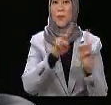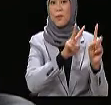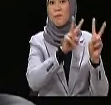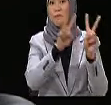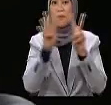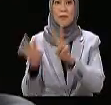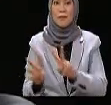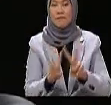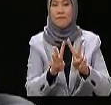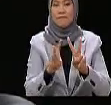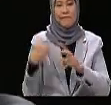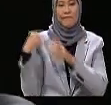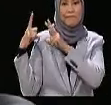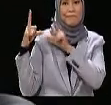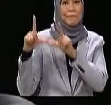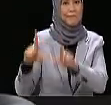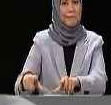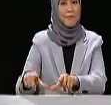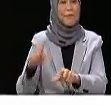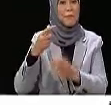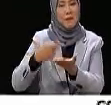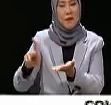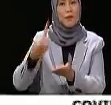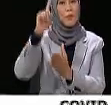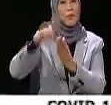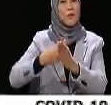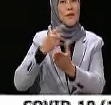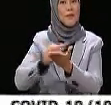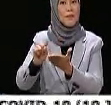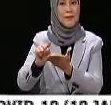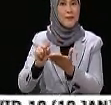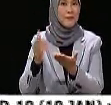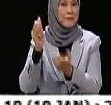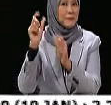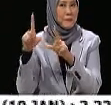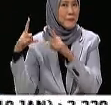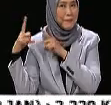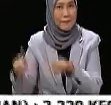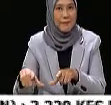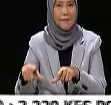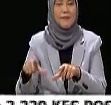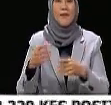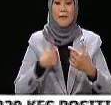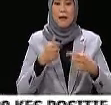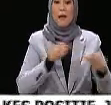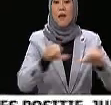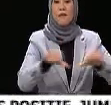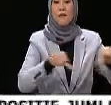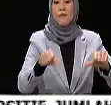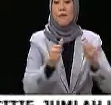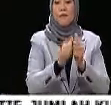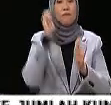untuk bukti dan saya bayar pulang gajiro pelanggannya untuk saya terus aktif didalam Vallen Hai